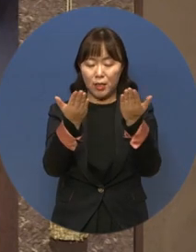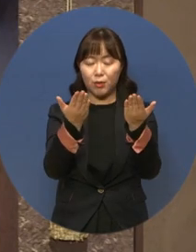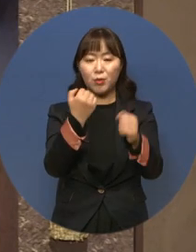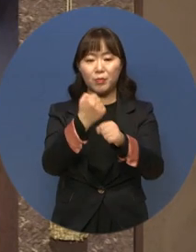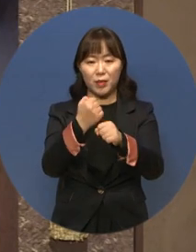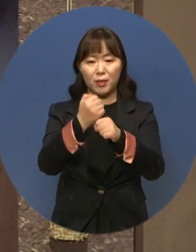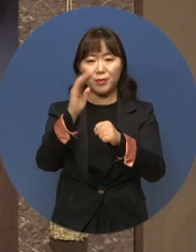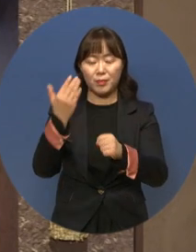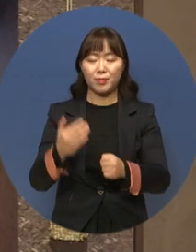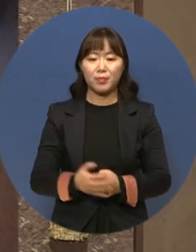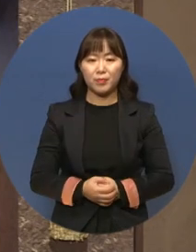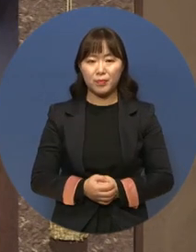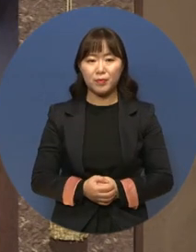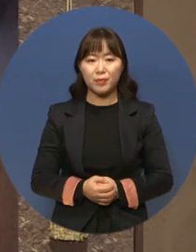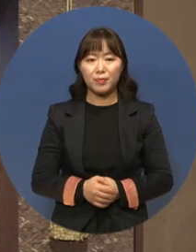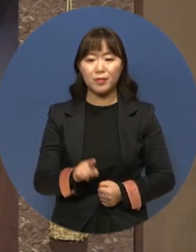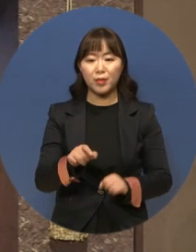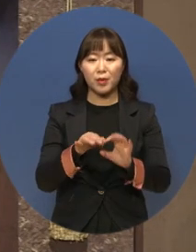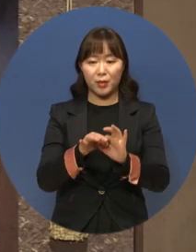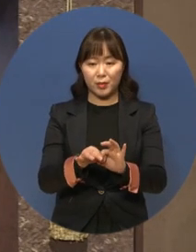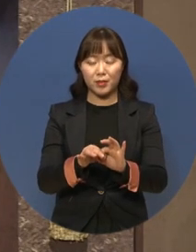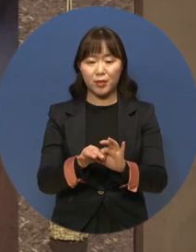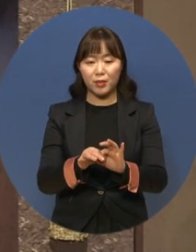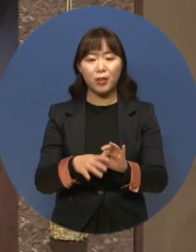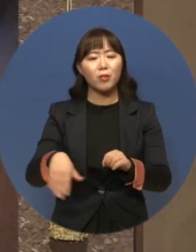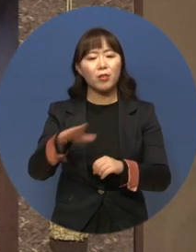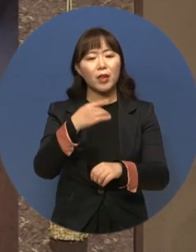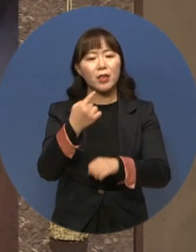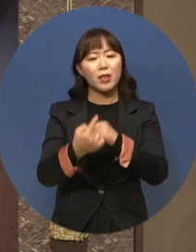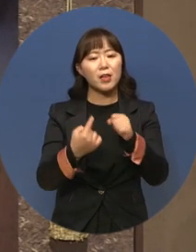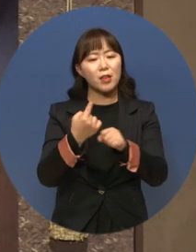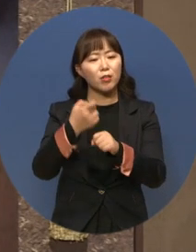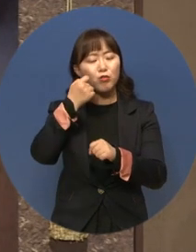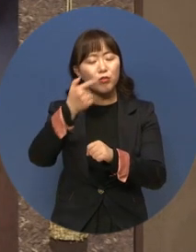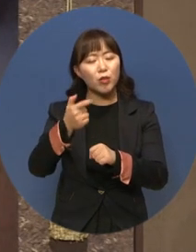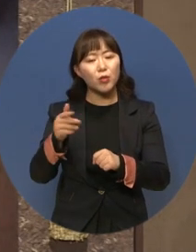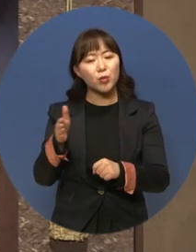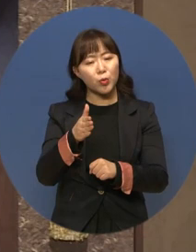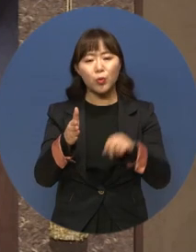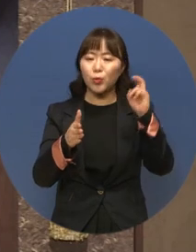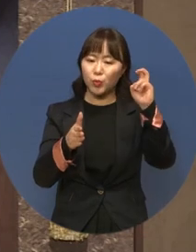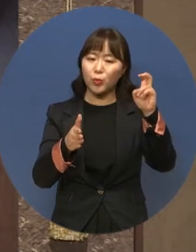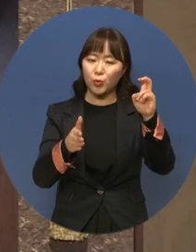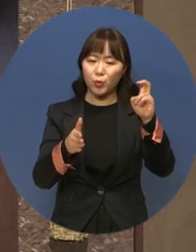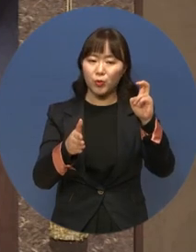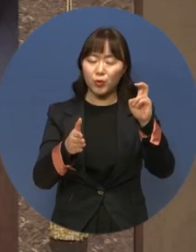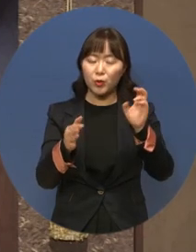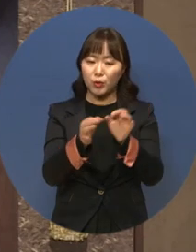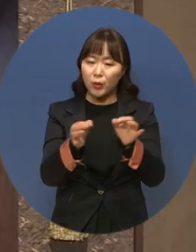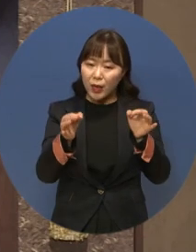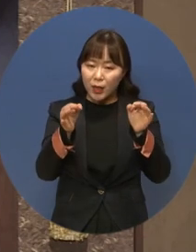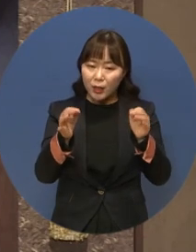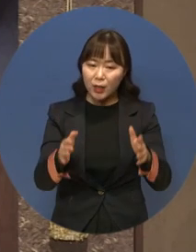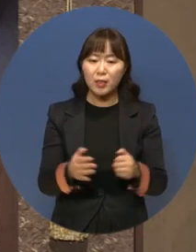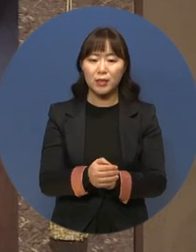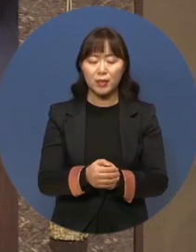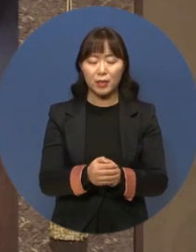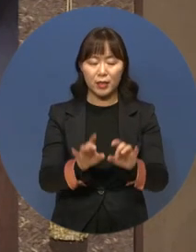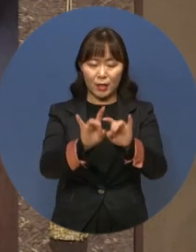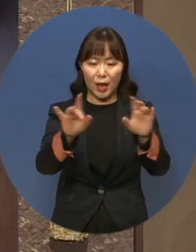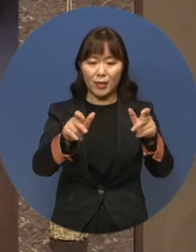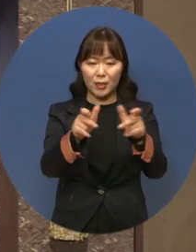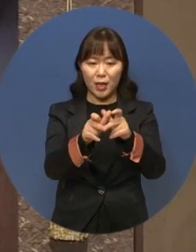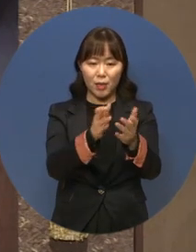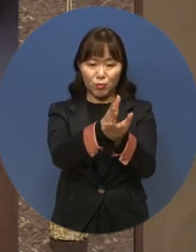네. 이제 그것을 저희가 한 2년 동안, 1년 반 정도겠죠? 네. 1년 반 정도 각